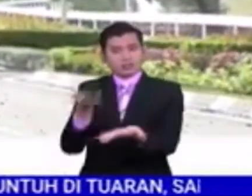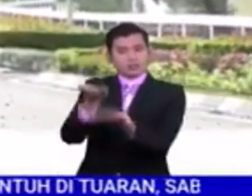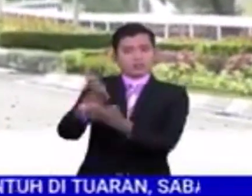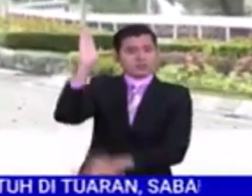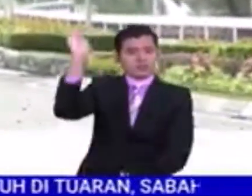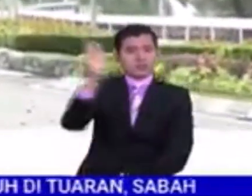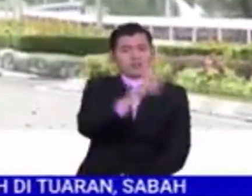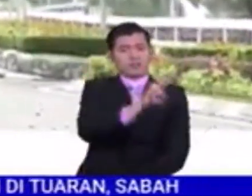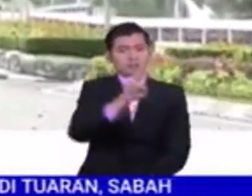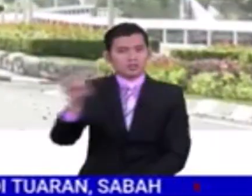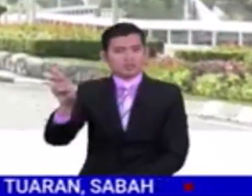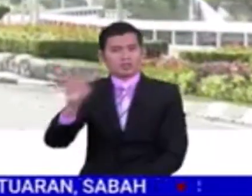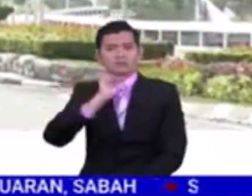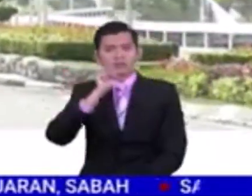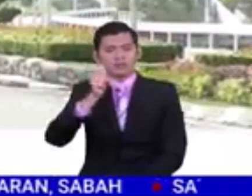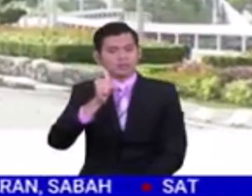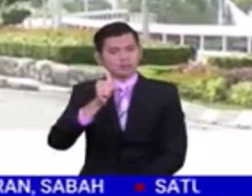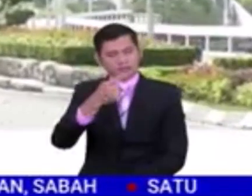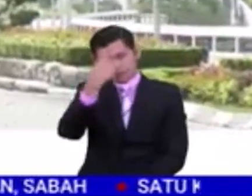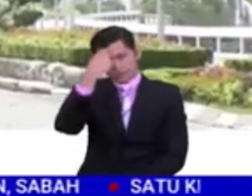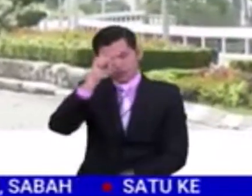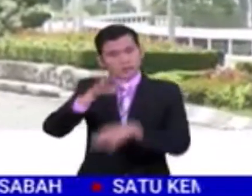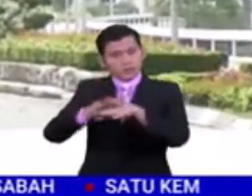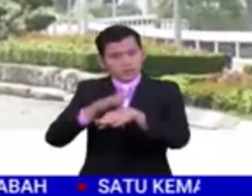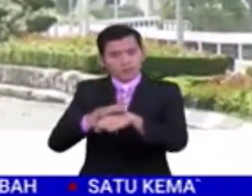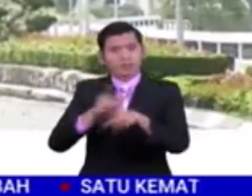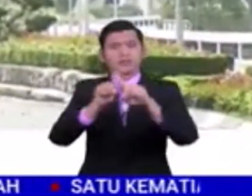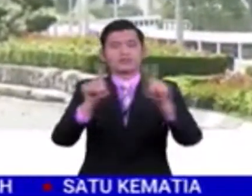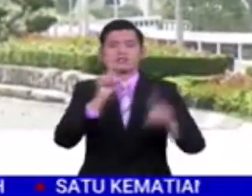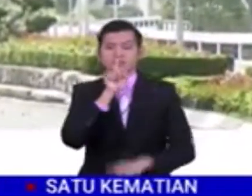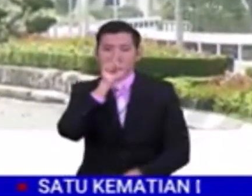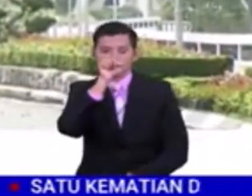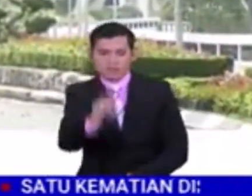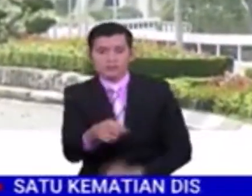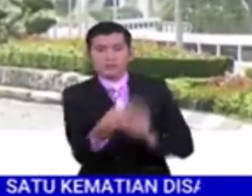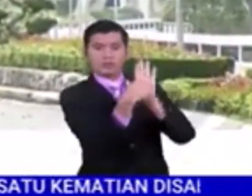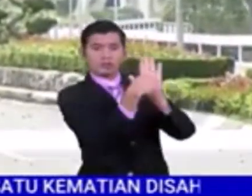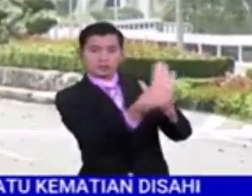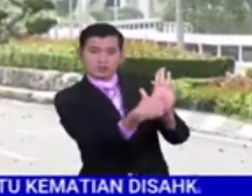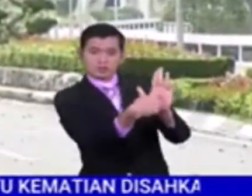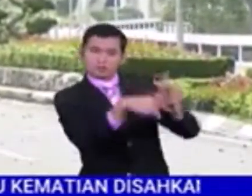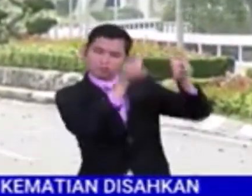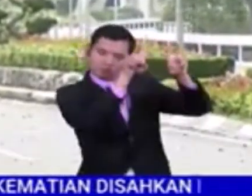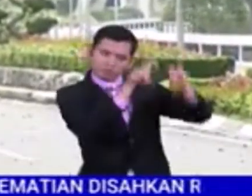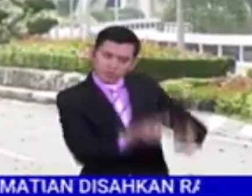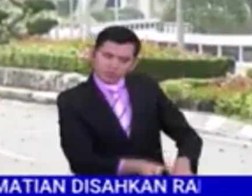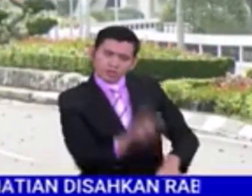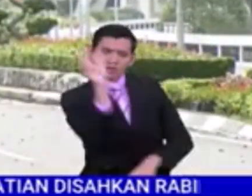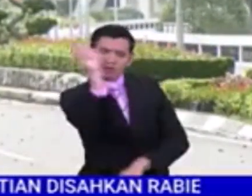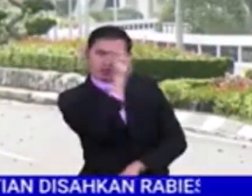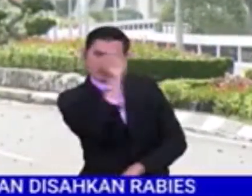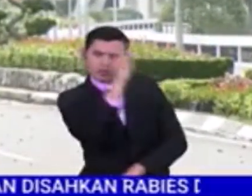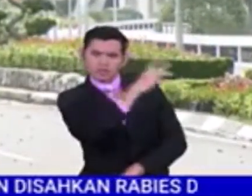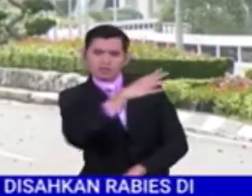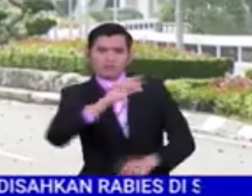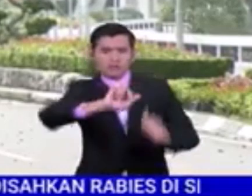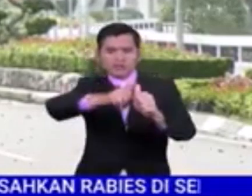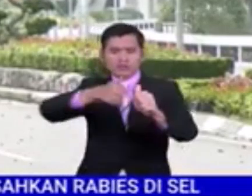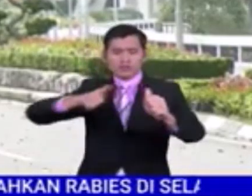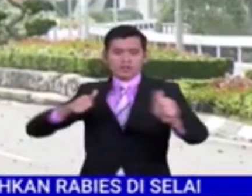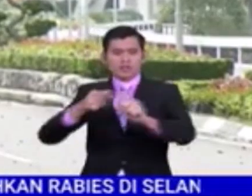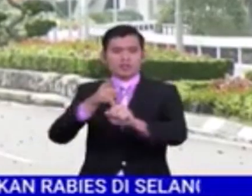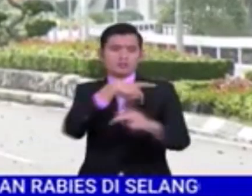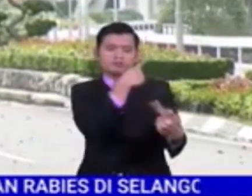anti-lompat parti bukan langkah melengahkan. Sebaliknya, ia mencerminkan ketelitian kerajaan serta mengelak